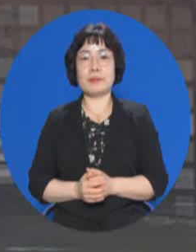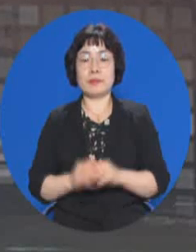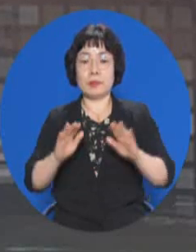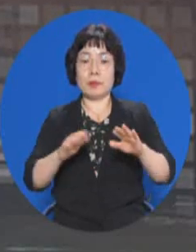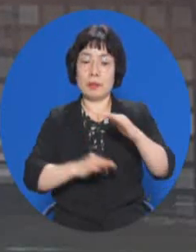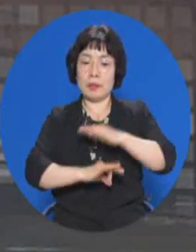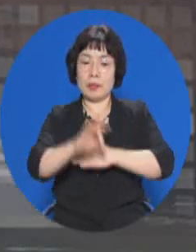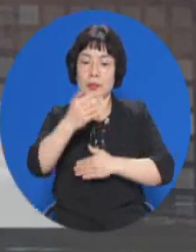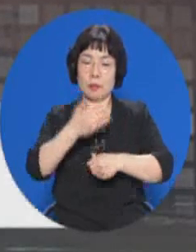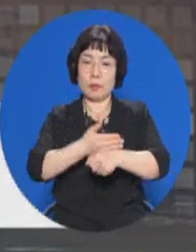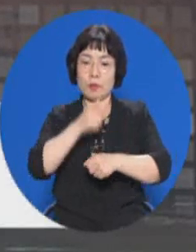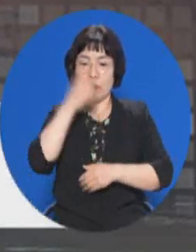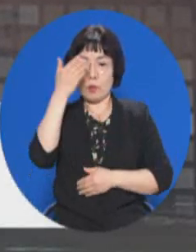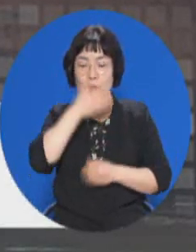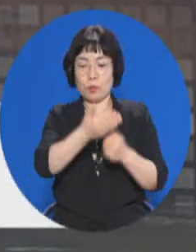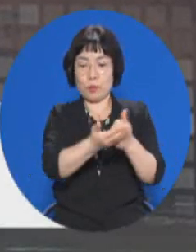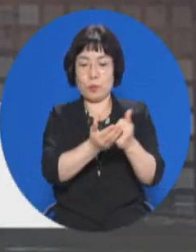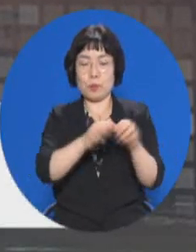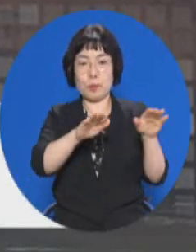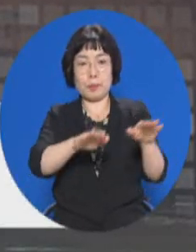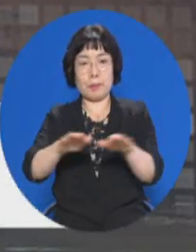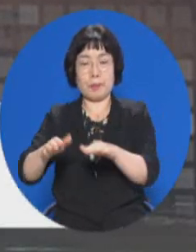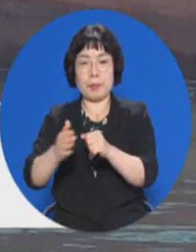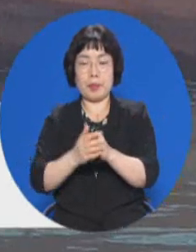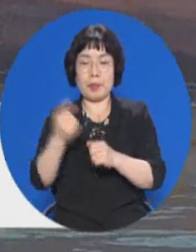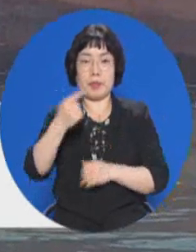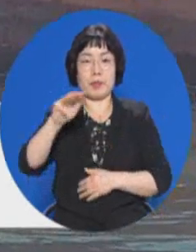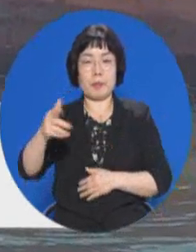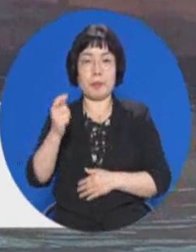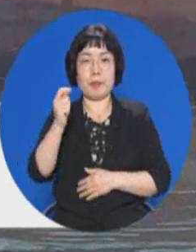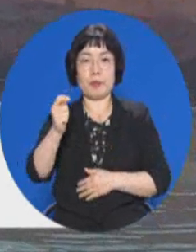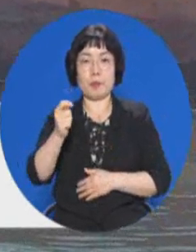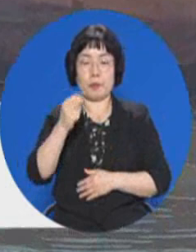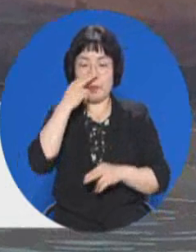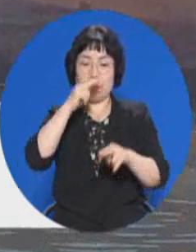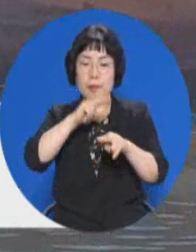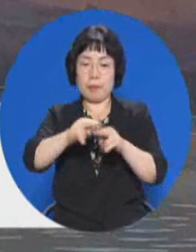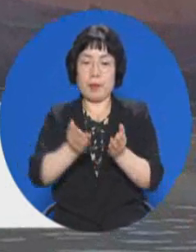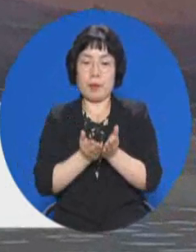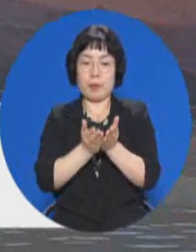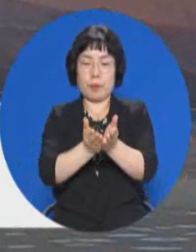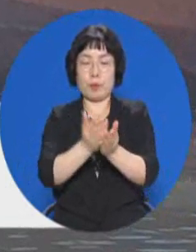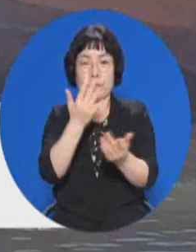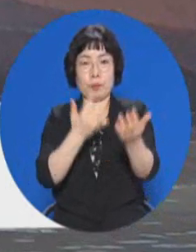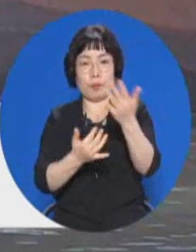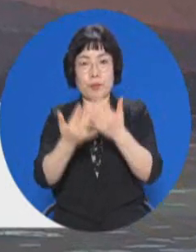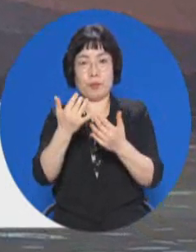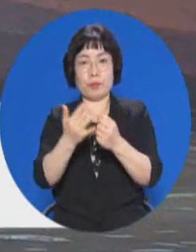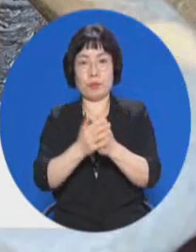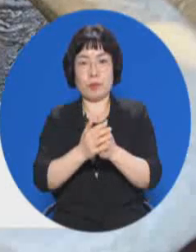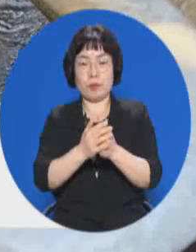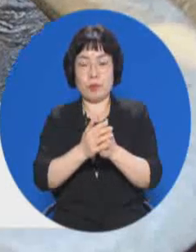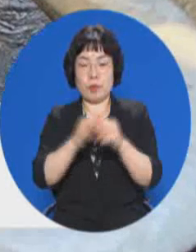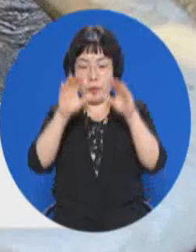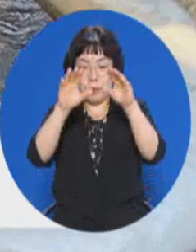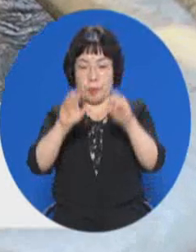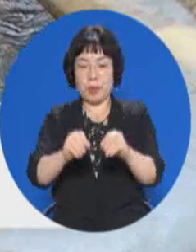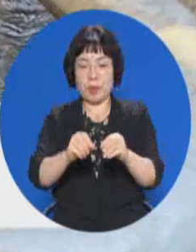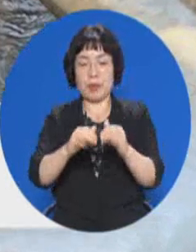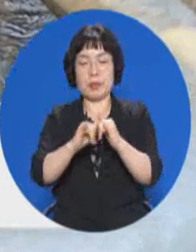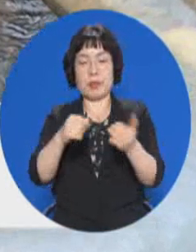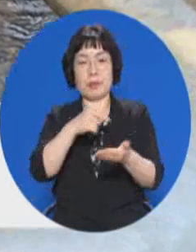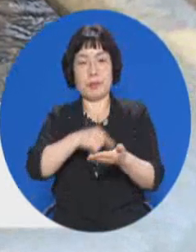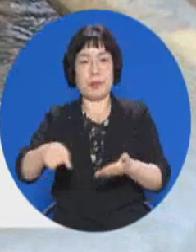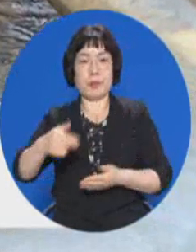오늘 오전 9시쯤 여수시 오동도 인근 해상에서 1,800톤급 석유제품 운반선에서 불이 났지만 자체 진화돼 인명피해는